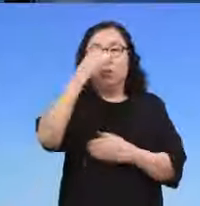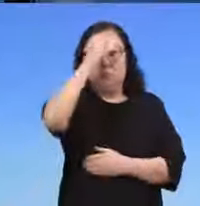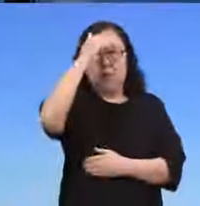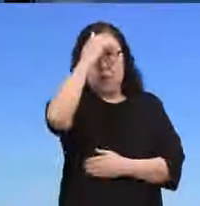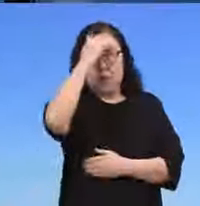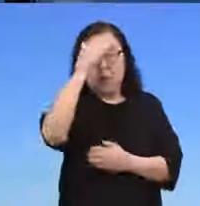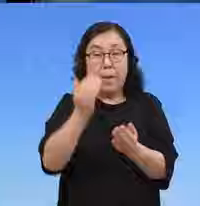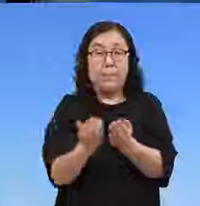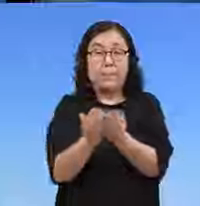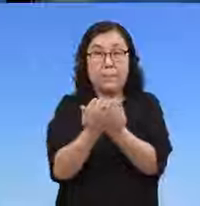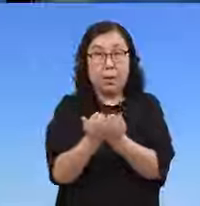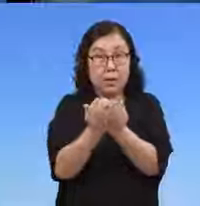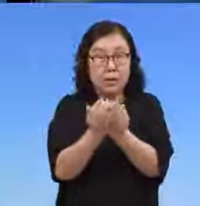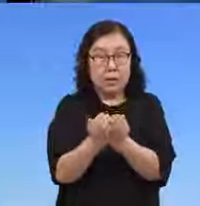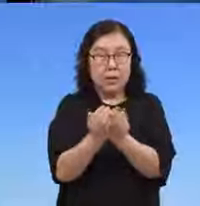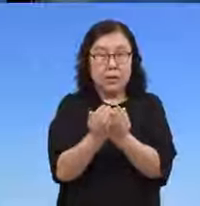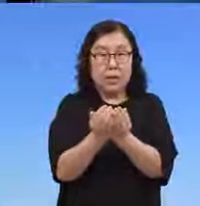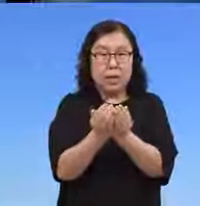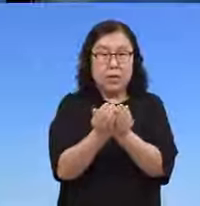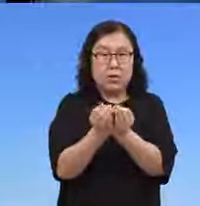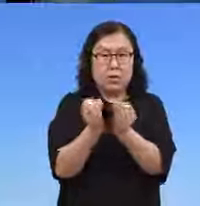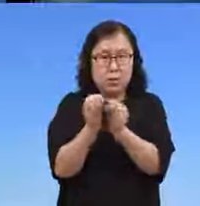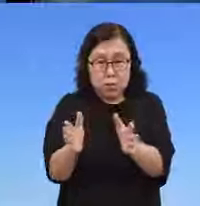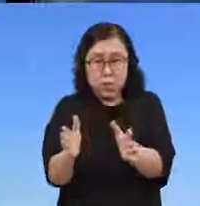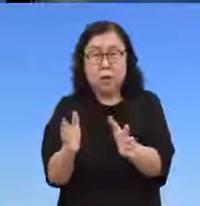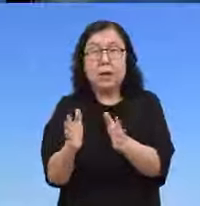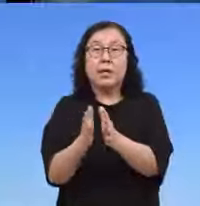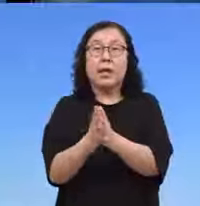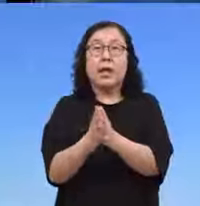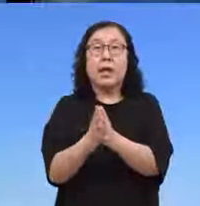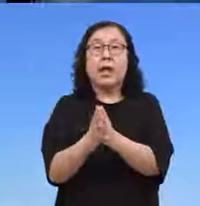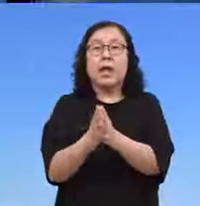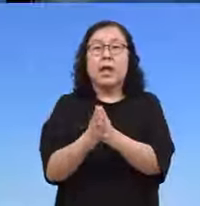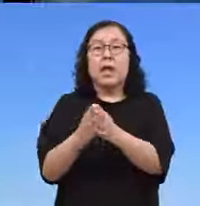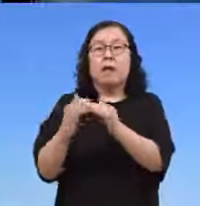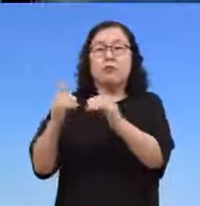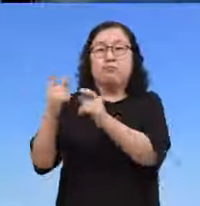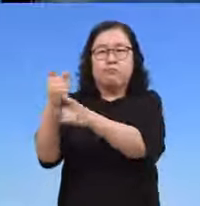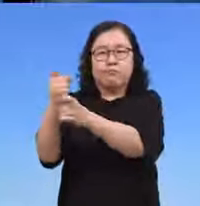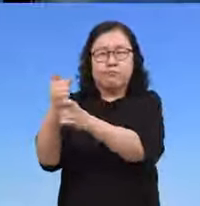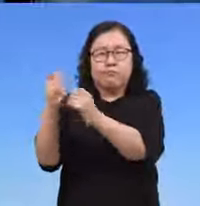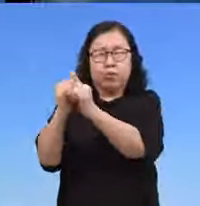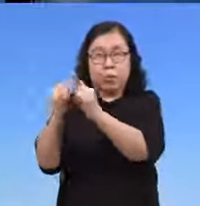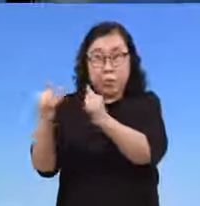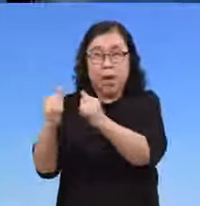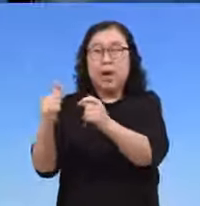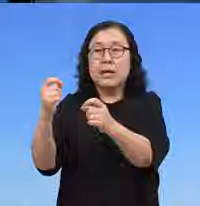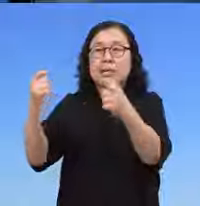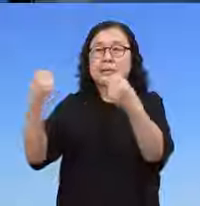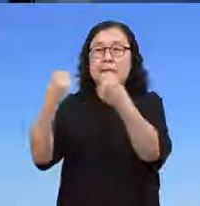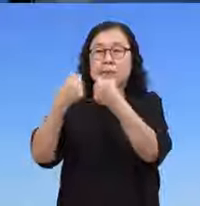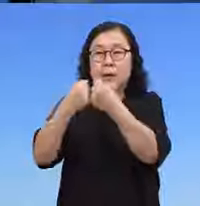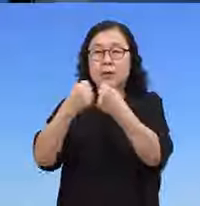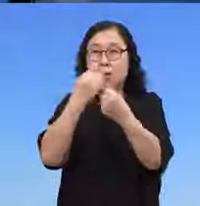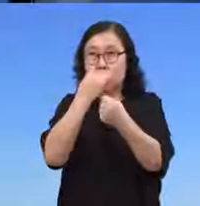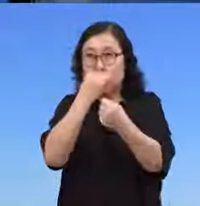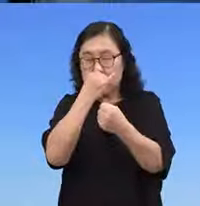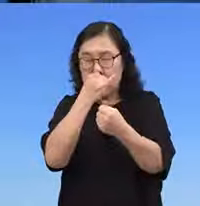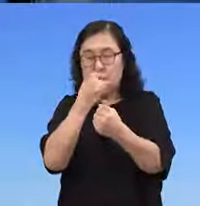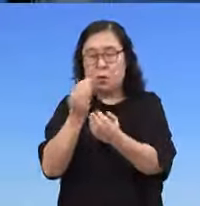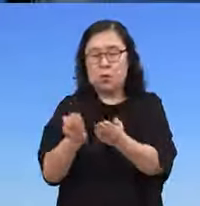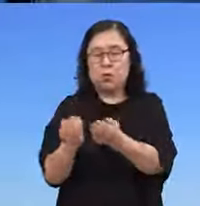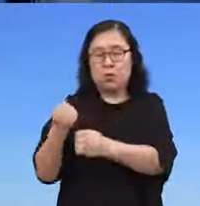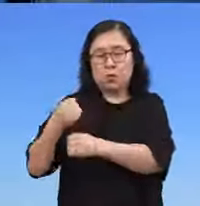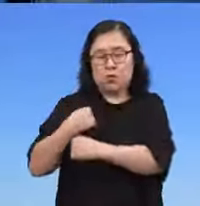적과 싸울 수 있는 넘넘하고 자랑스러운 군함으로 변해 있었습니다. 이 두 장면이 참